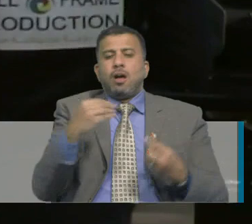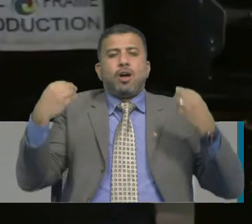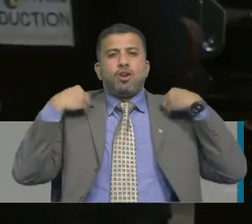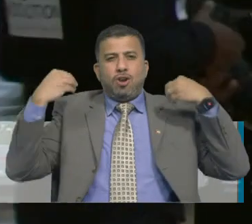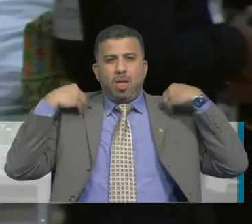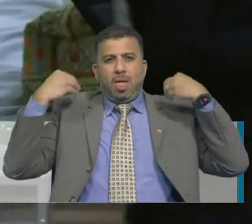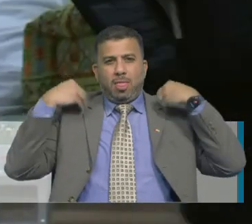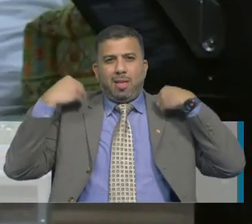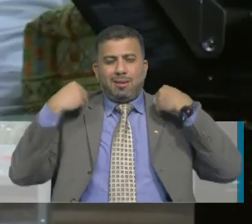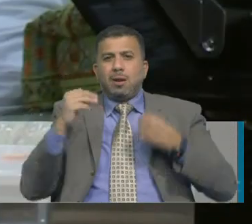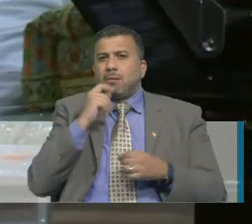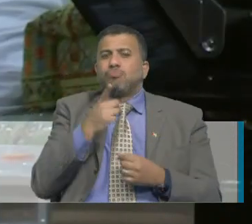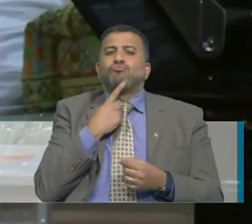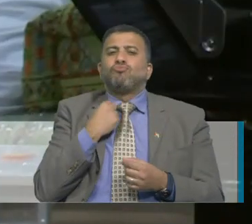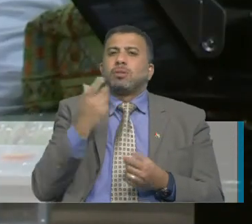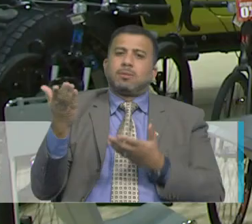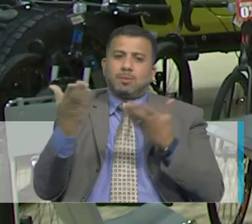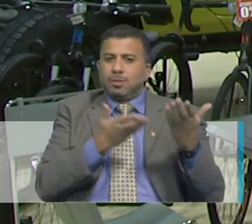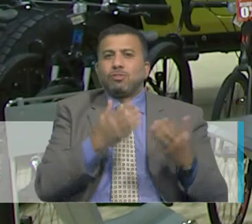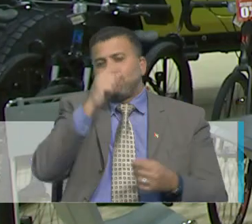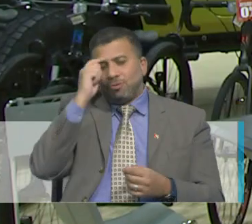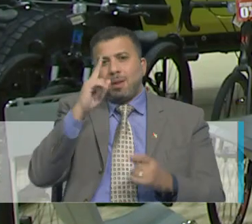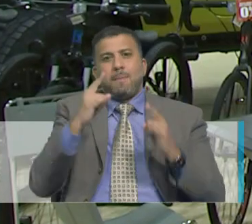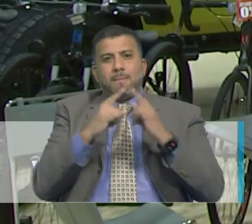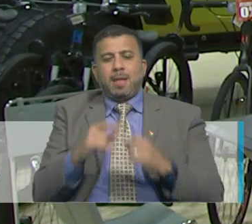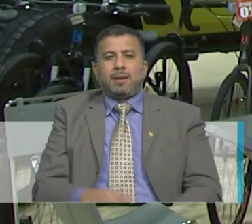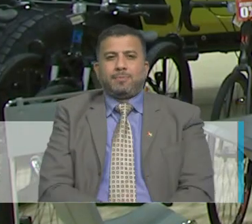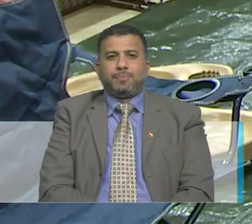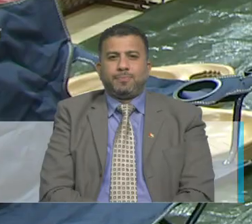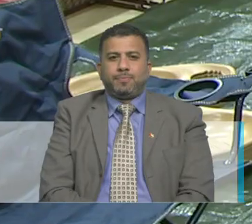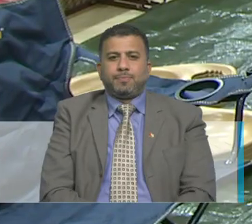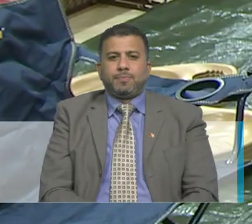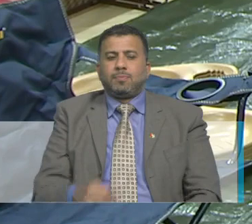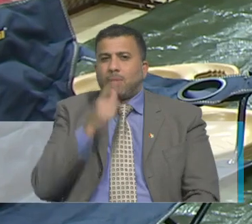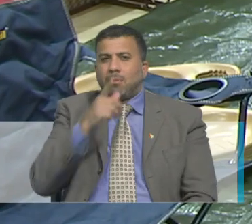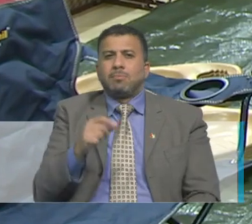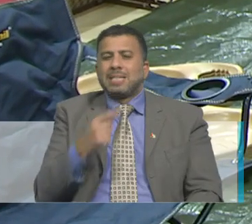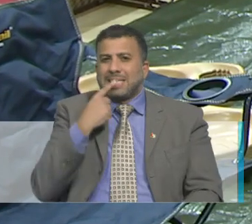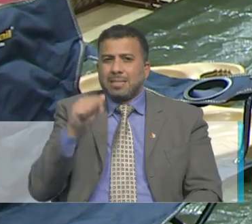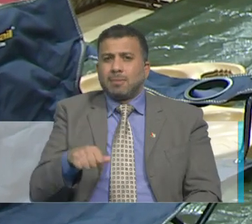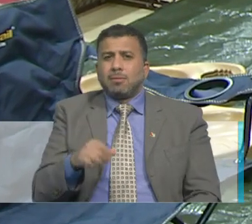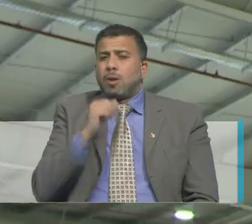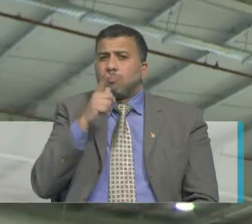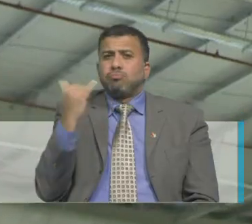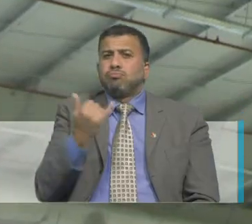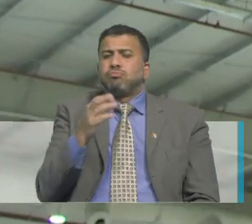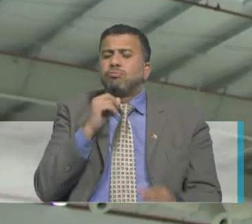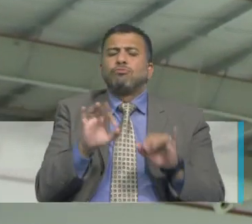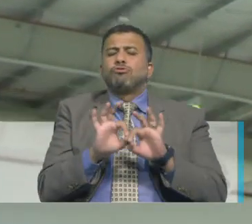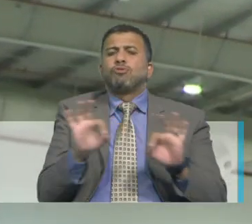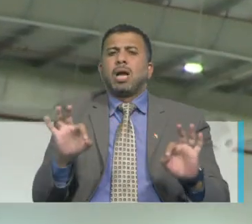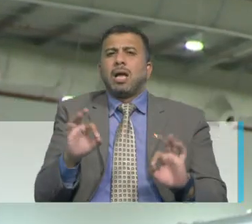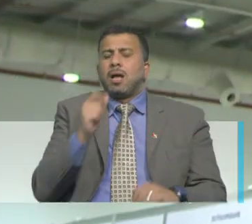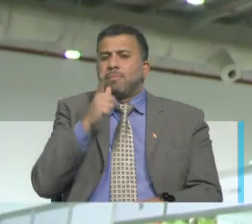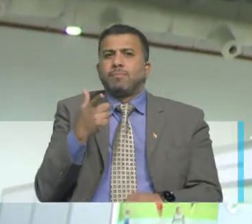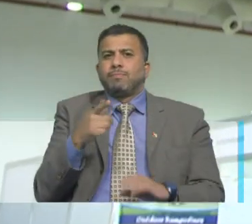الرياضات هذه، ونتمنى زيارتكم في هذا المعرض. يقدم المعرض هذا العام أحدث تجهيزات